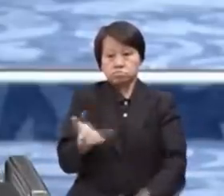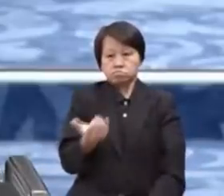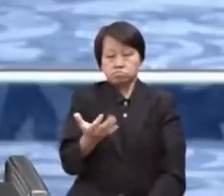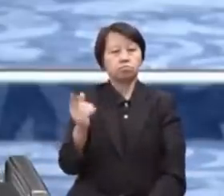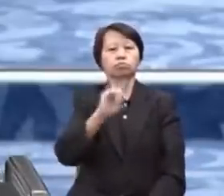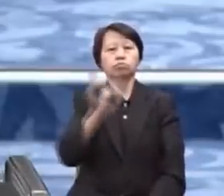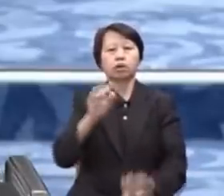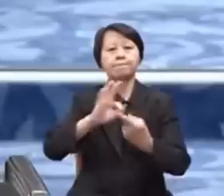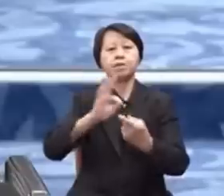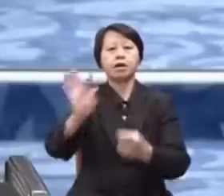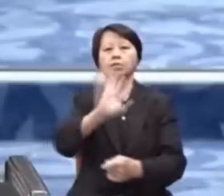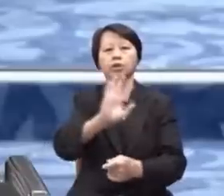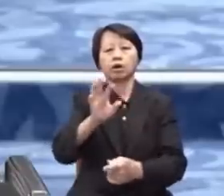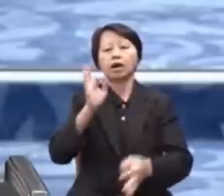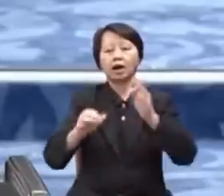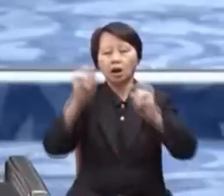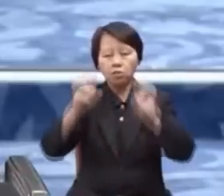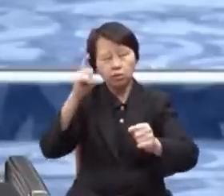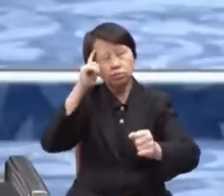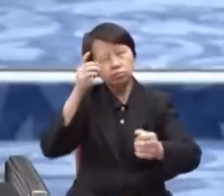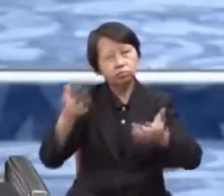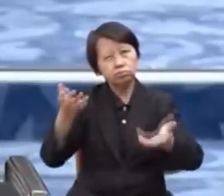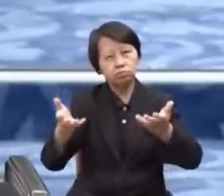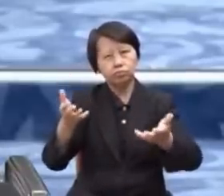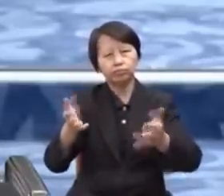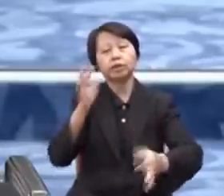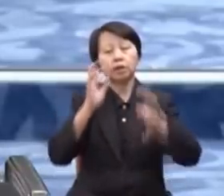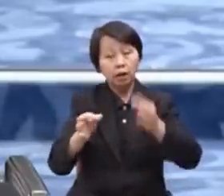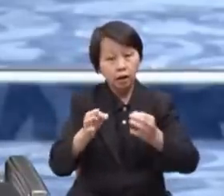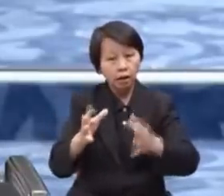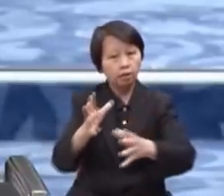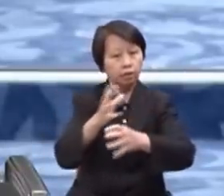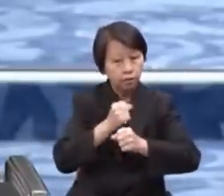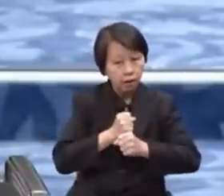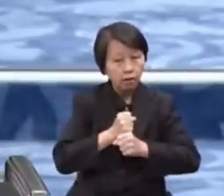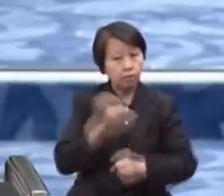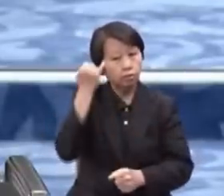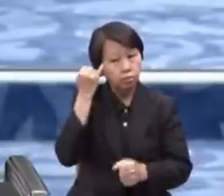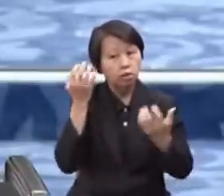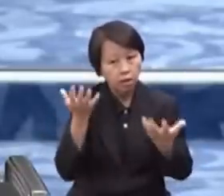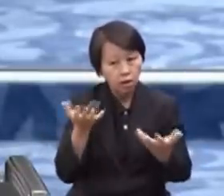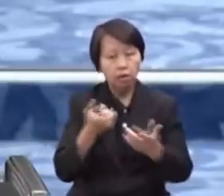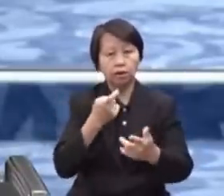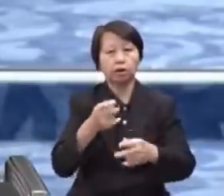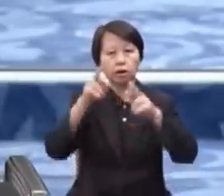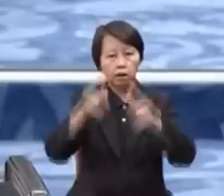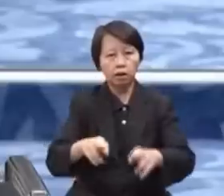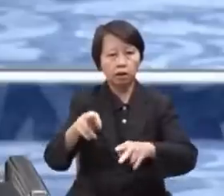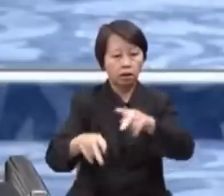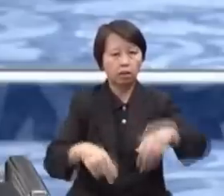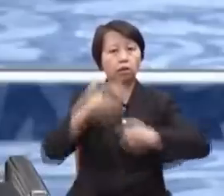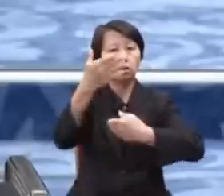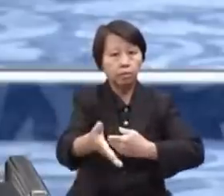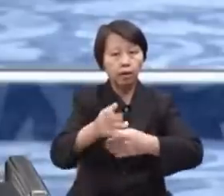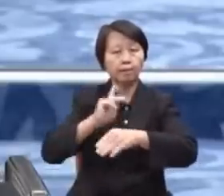Pulau Pinang mempertimbangkan kalau mendapat pandangan dari penduduk-penduduk